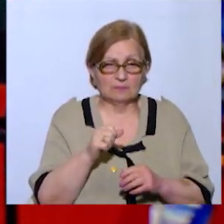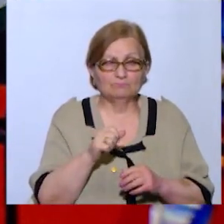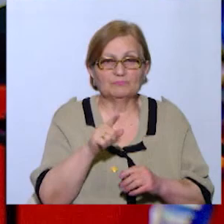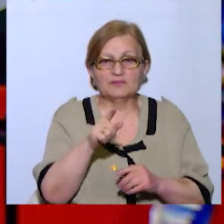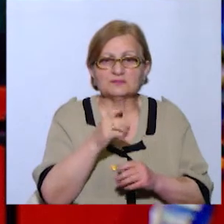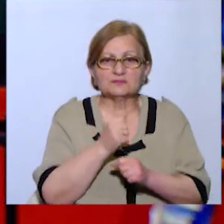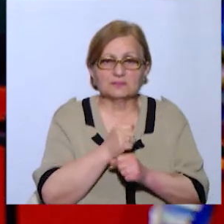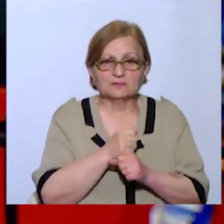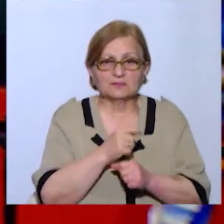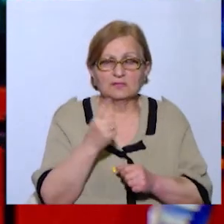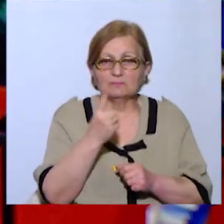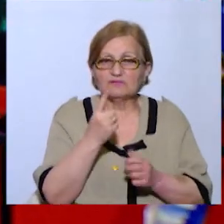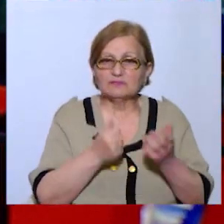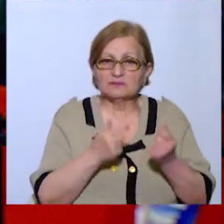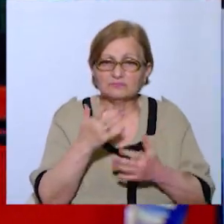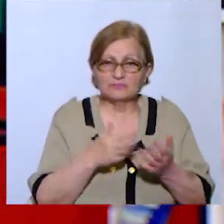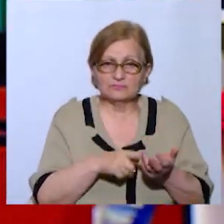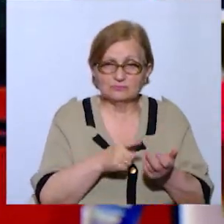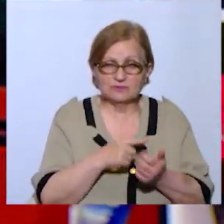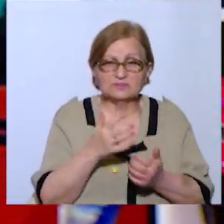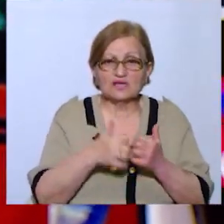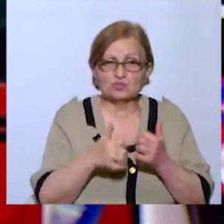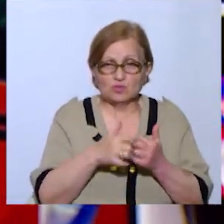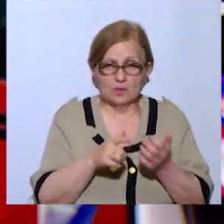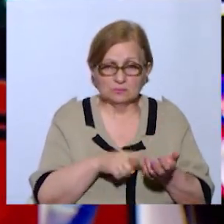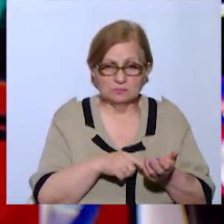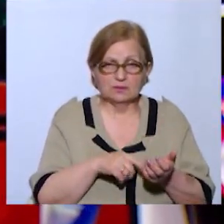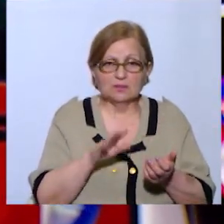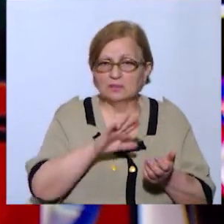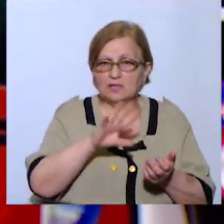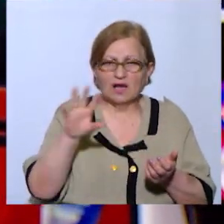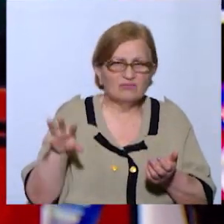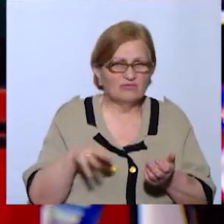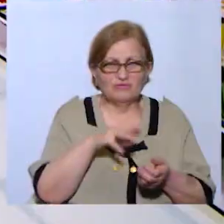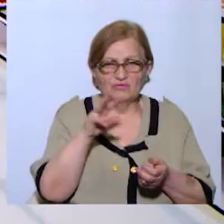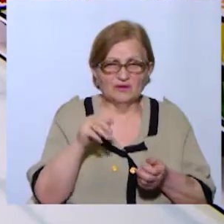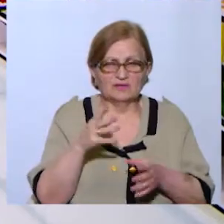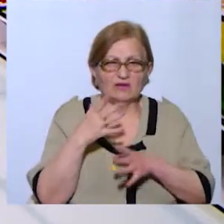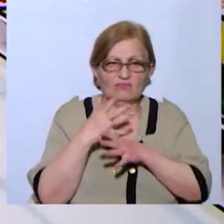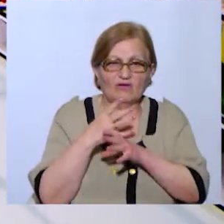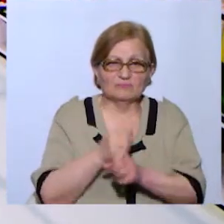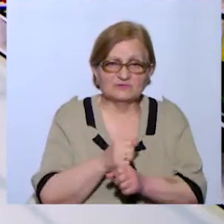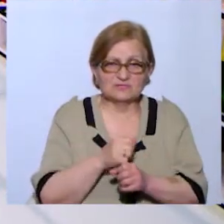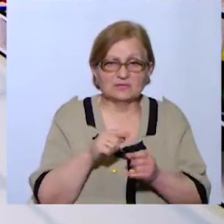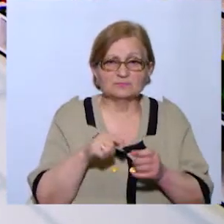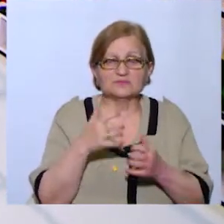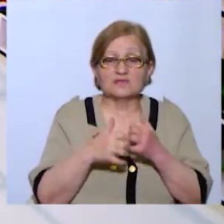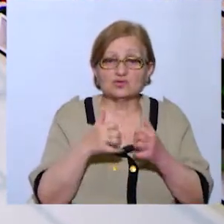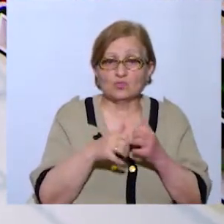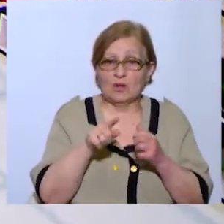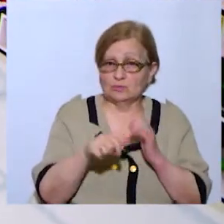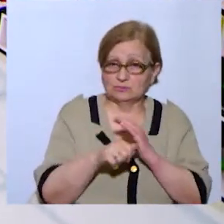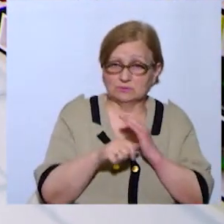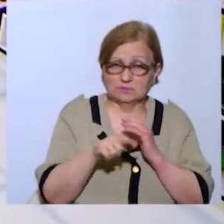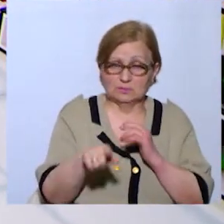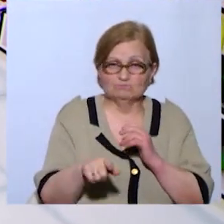ნაბიჯების გადატვით. პირველი ვითვლით საშუალოს, შემდეგ ყველა მონაცემს ვამცირებთ საშუალოთი და